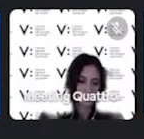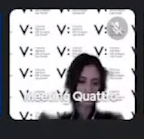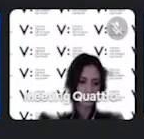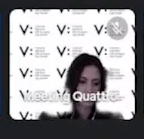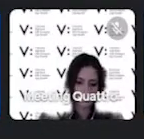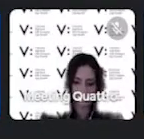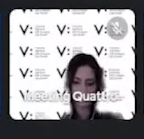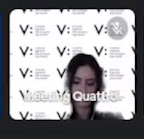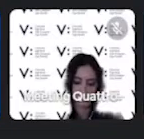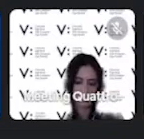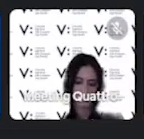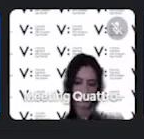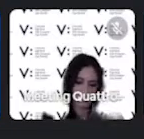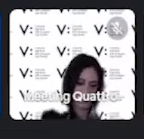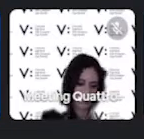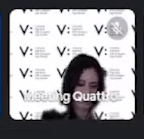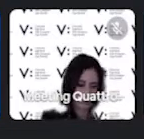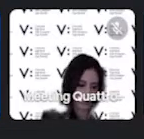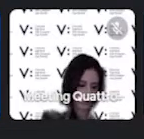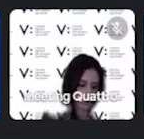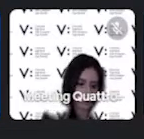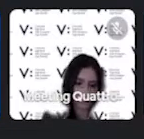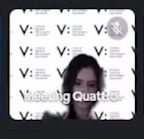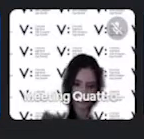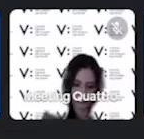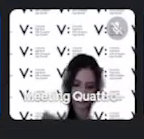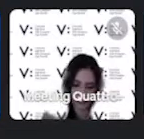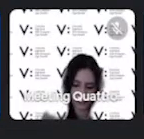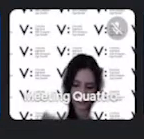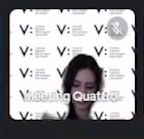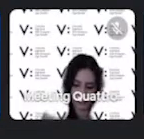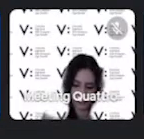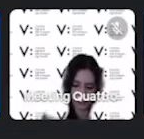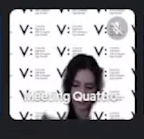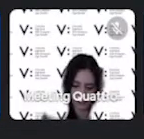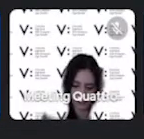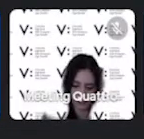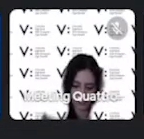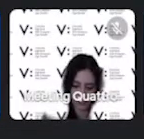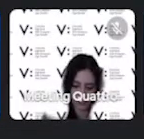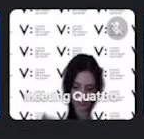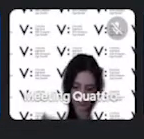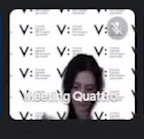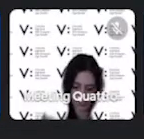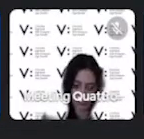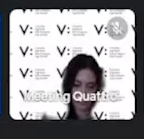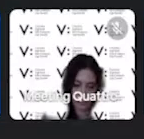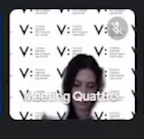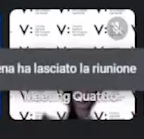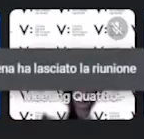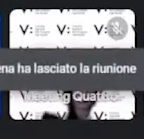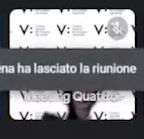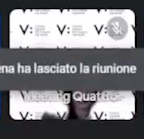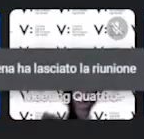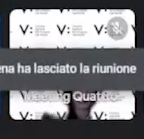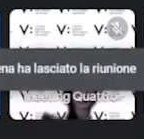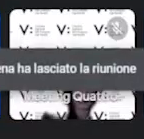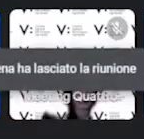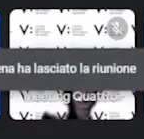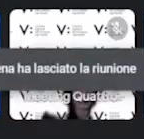mense, diciamo, la possibilità di usufruire di borse di studio messe a